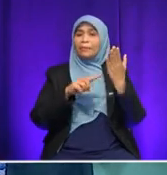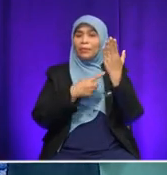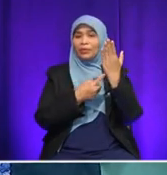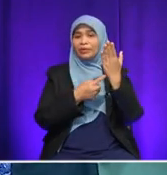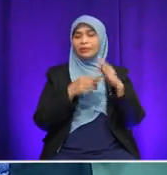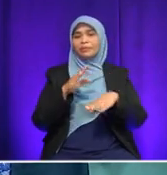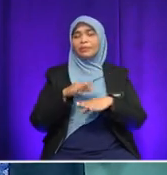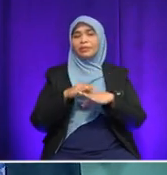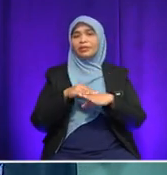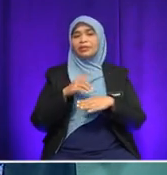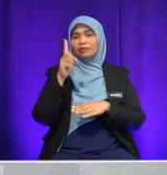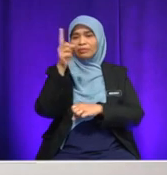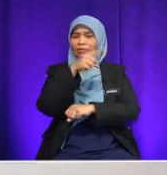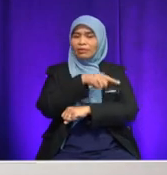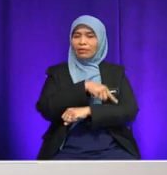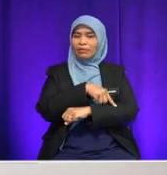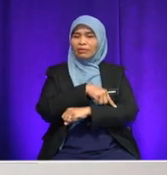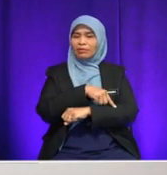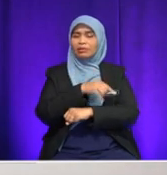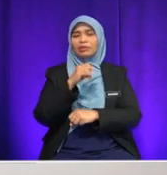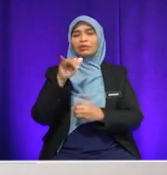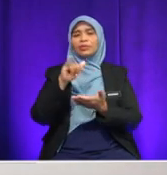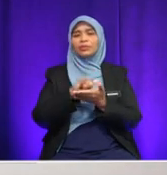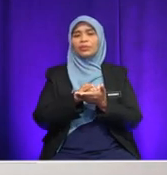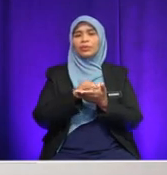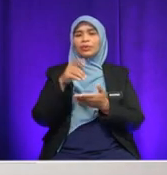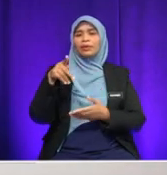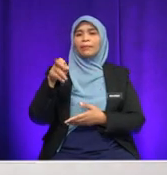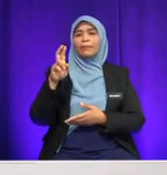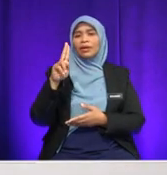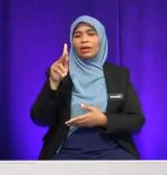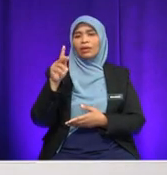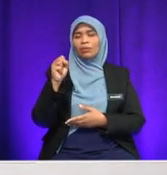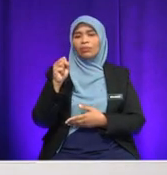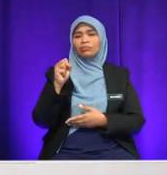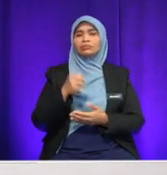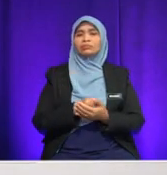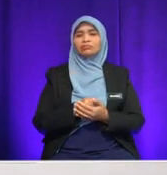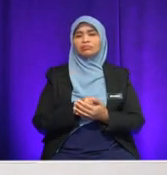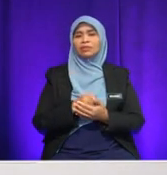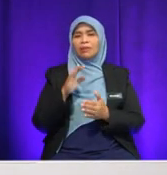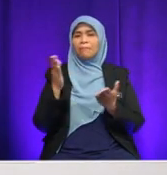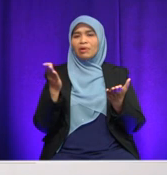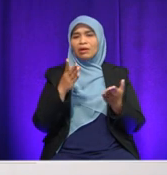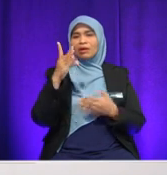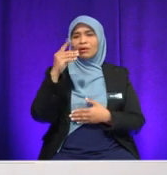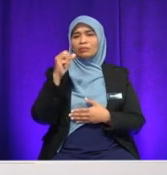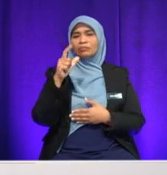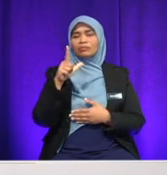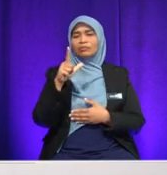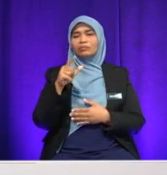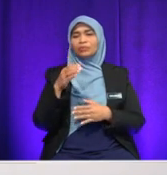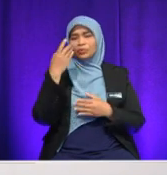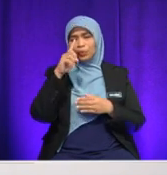pada satu hari iaitu Kreko datang ke studio aku dengan membawa Dol untuk bermain permainan mencipta